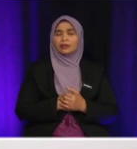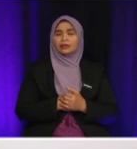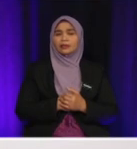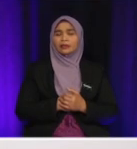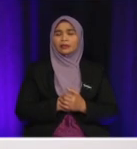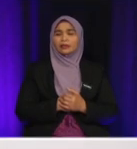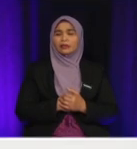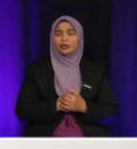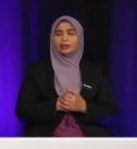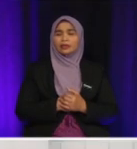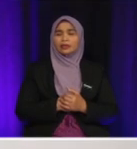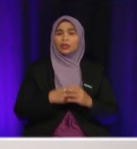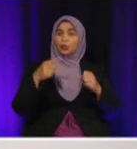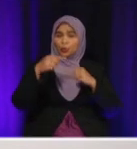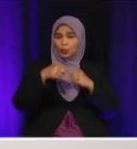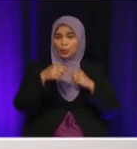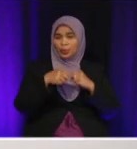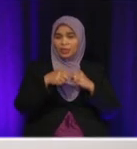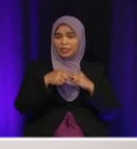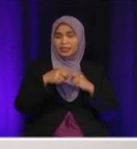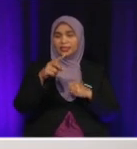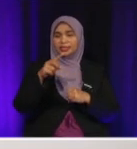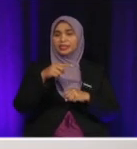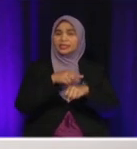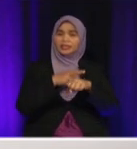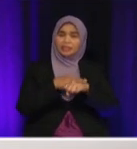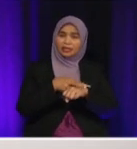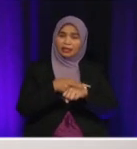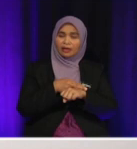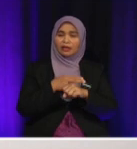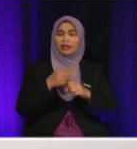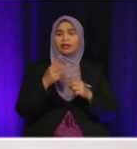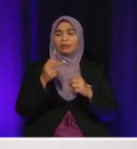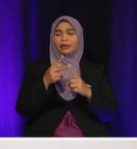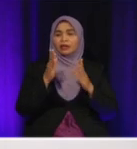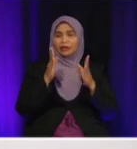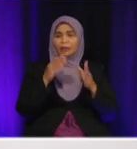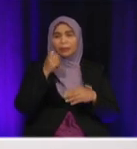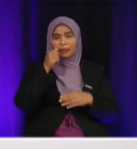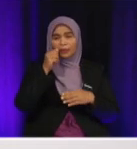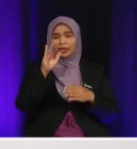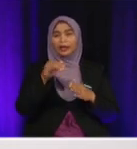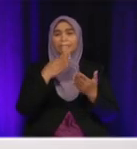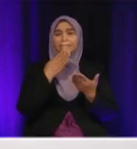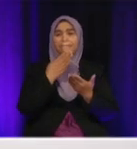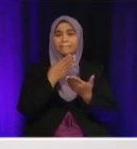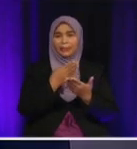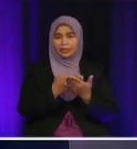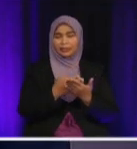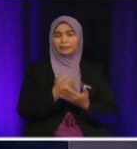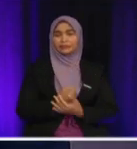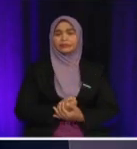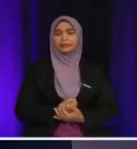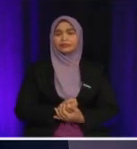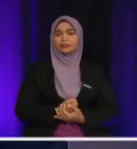Qazaf ialah tuduhan zina atau penafian nasab terhadap orang yang baik akhlaknya. Wah, tuduhan zina ataupun penafian nasab